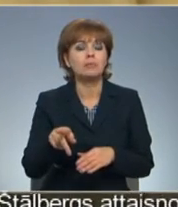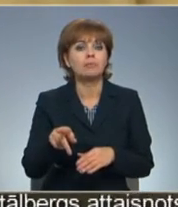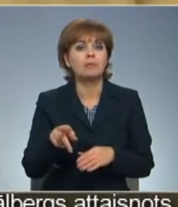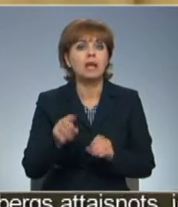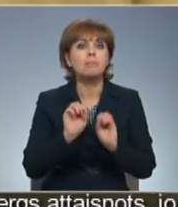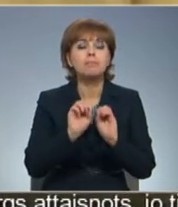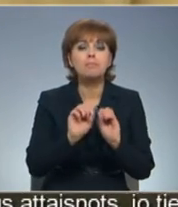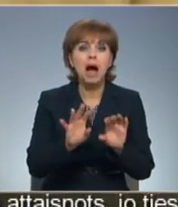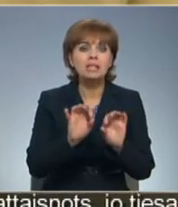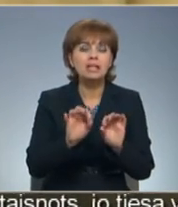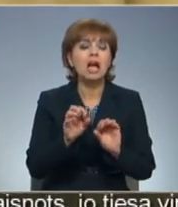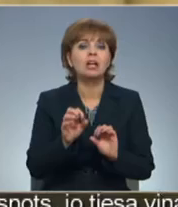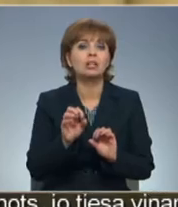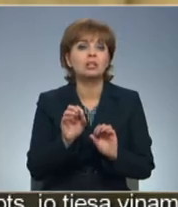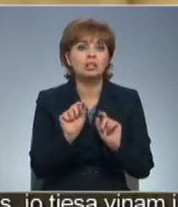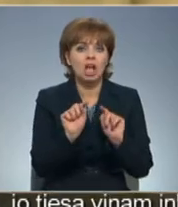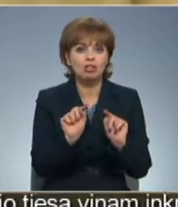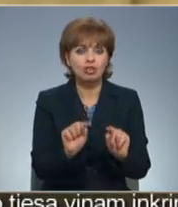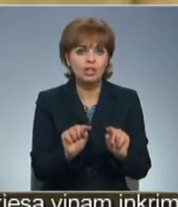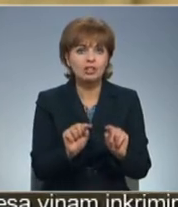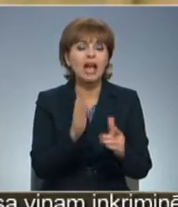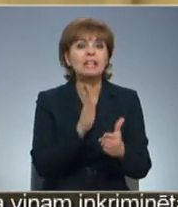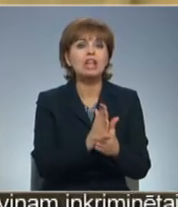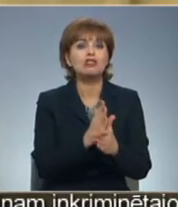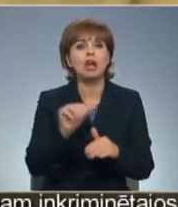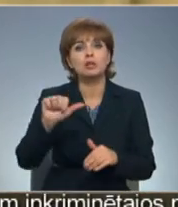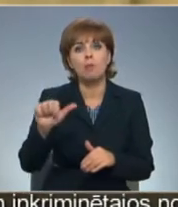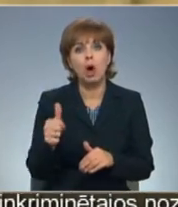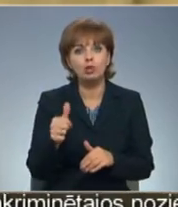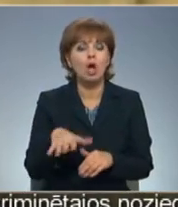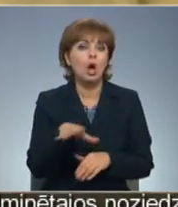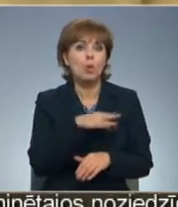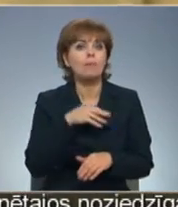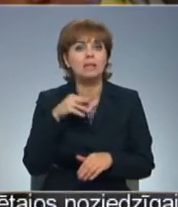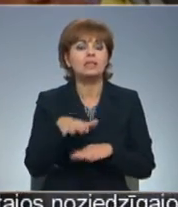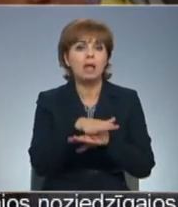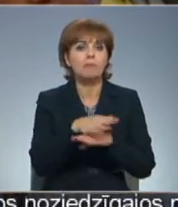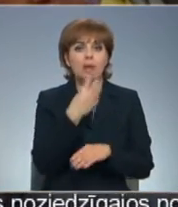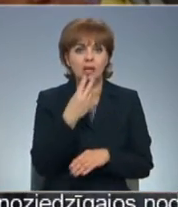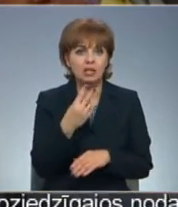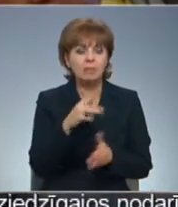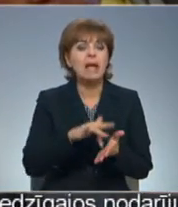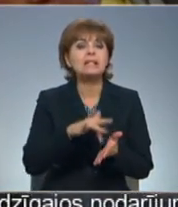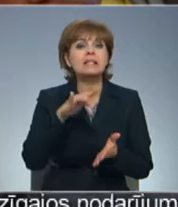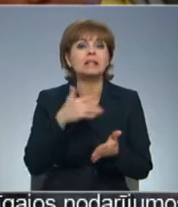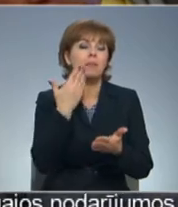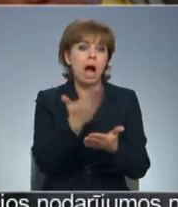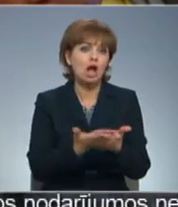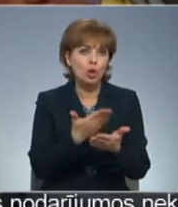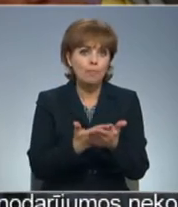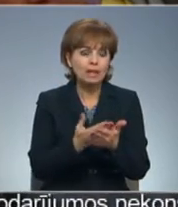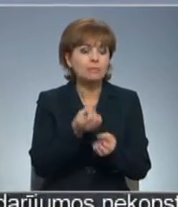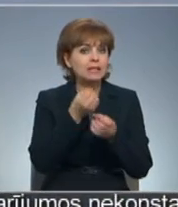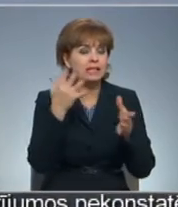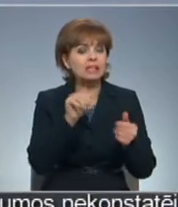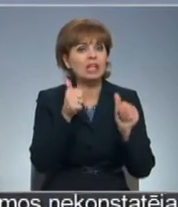tikai šis te tiešais modelis, ko mēs visi sabiedrība redzam. Viens no centrālajiem argumentiem izglītības